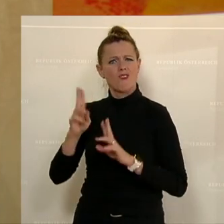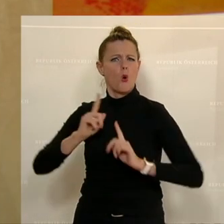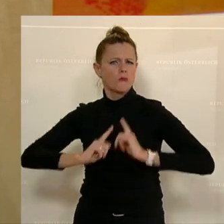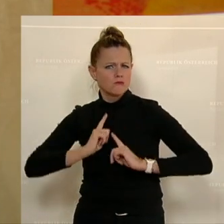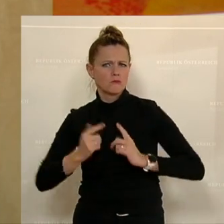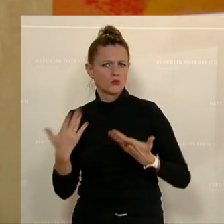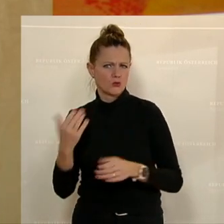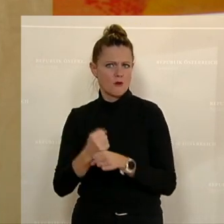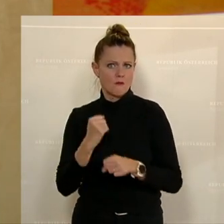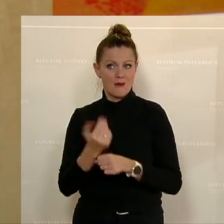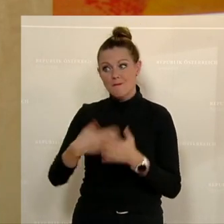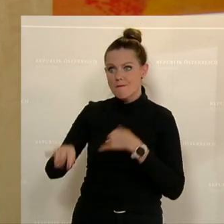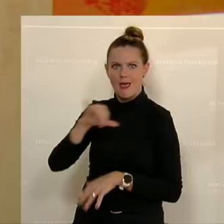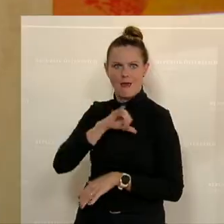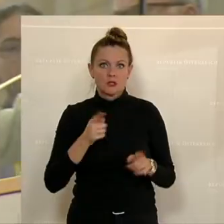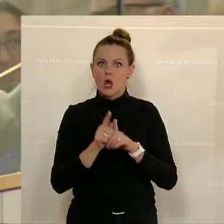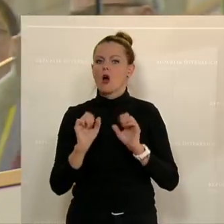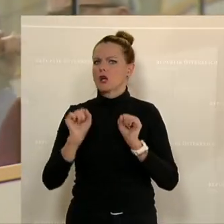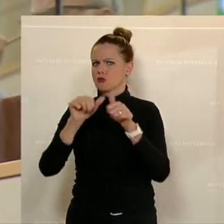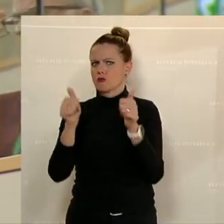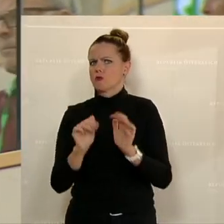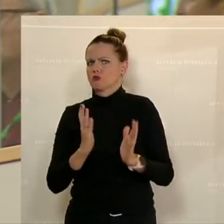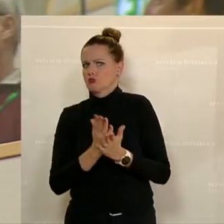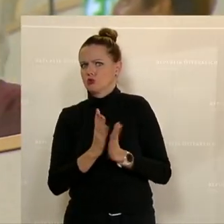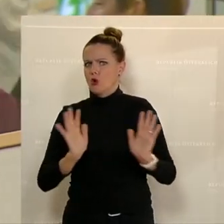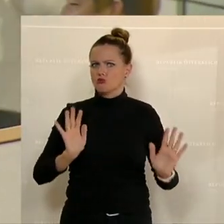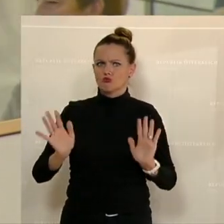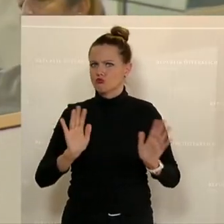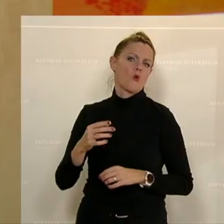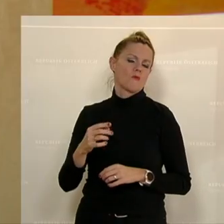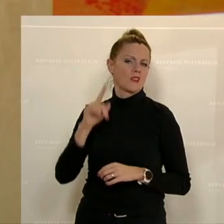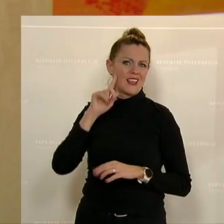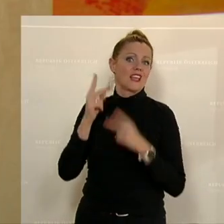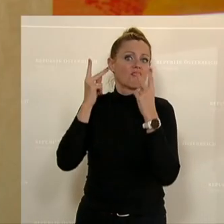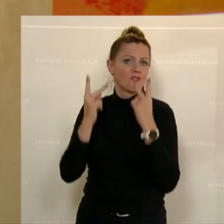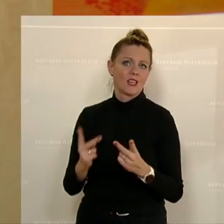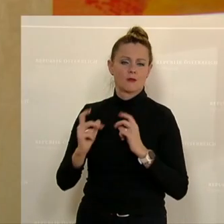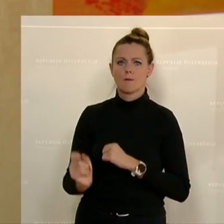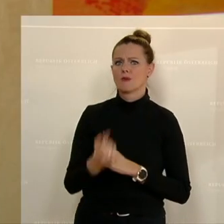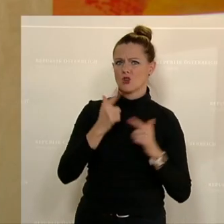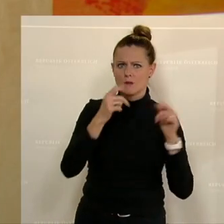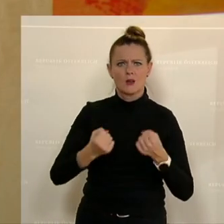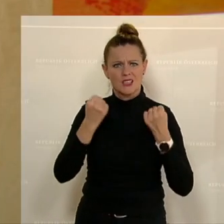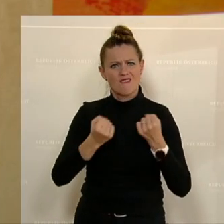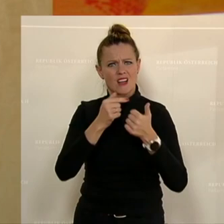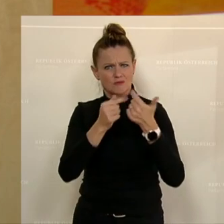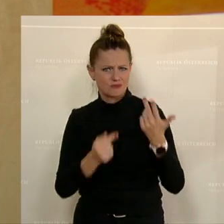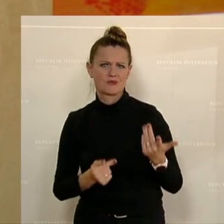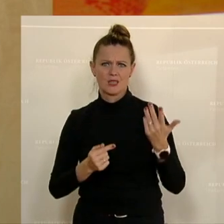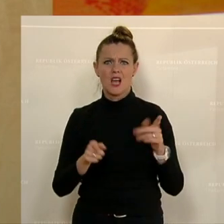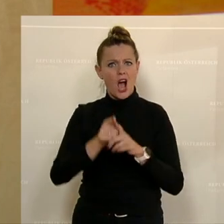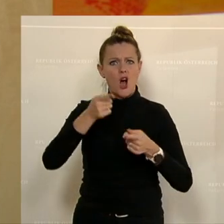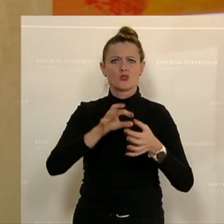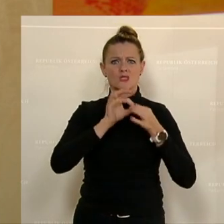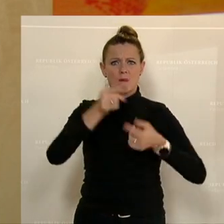Das ist viel interessanter, finde ich. Ich näher mich ja dem eh an zwischendurch. Gerade wenn es um Terrorismus, Gewalt geht. Und das hat auch mit Diktaturen